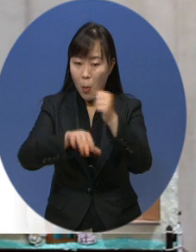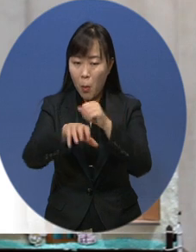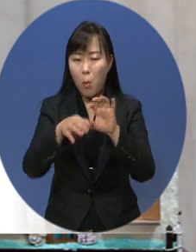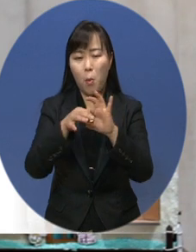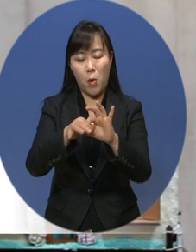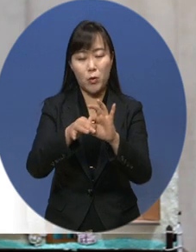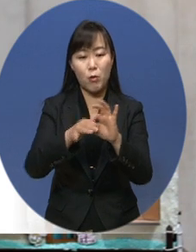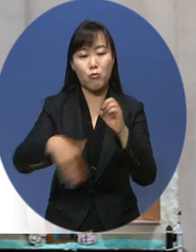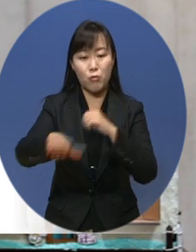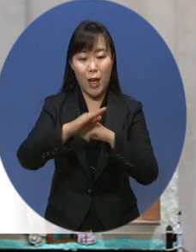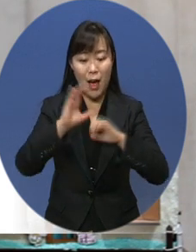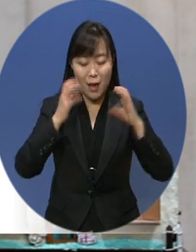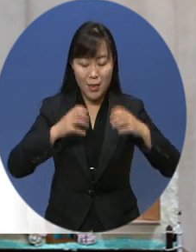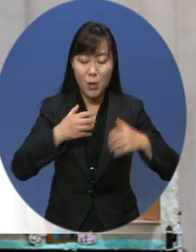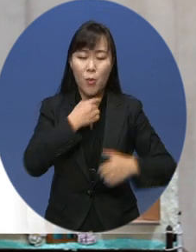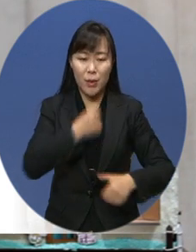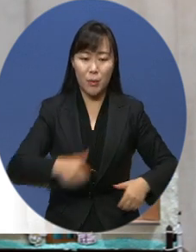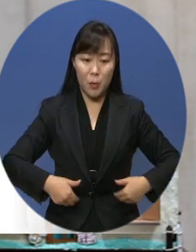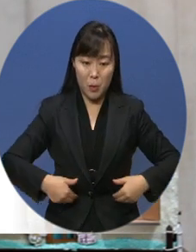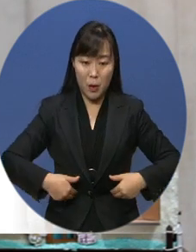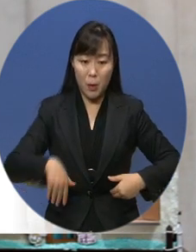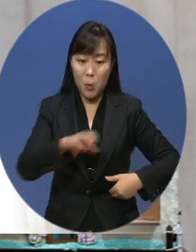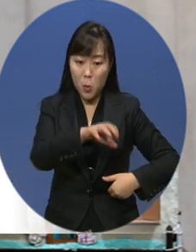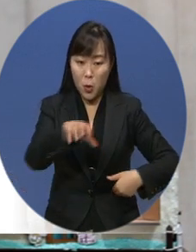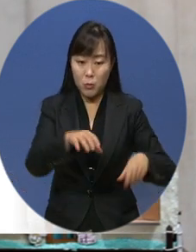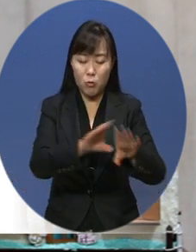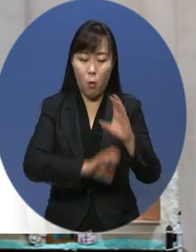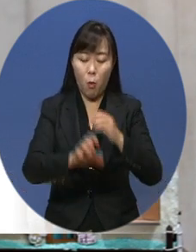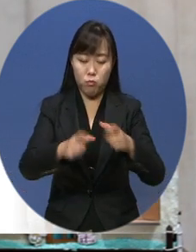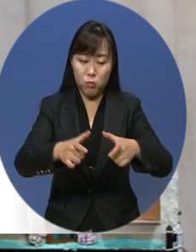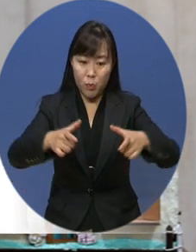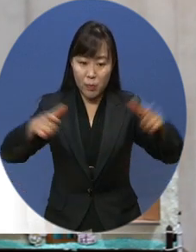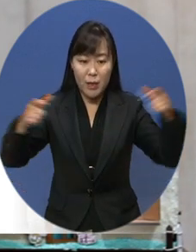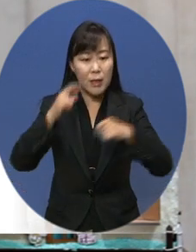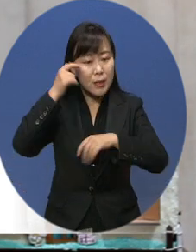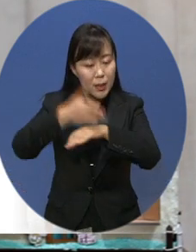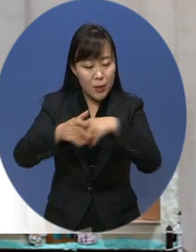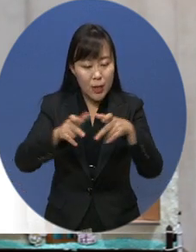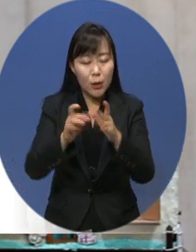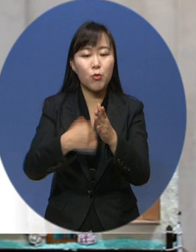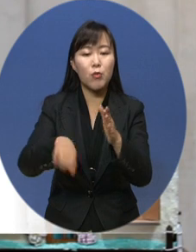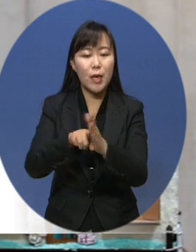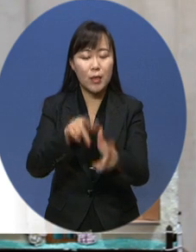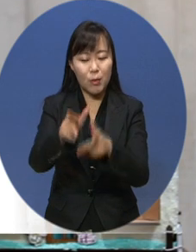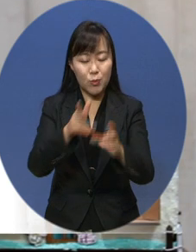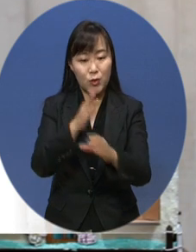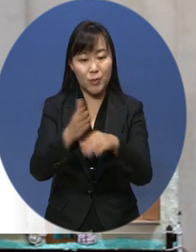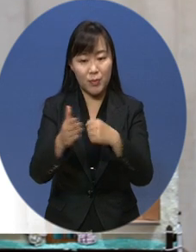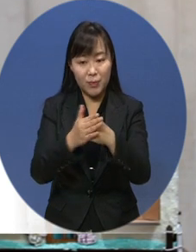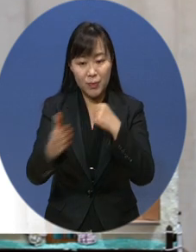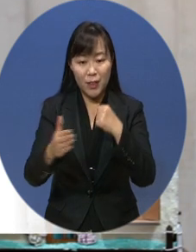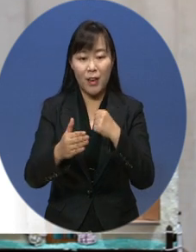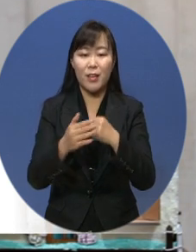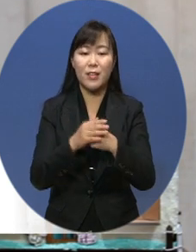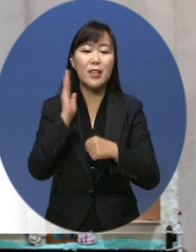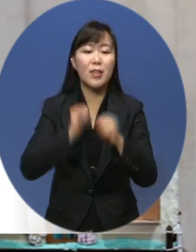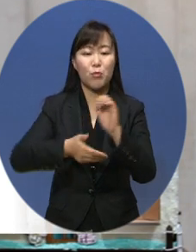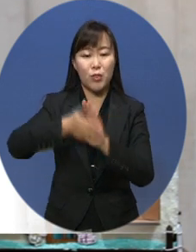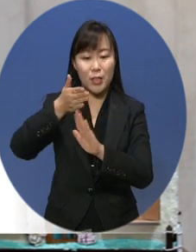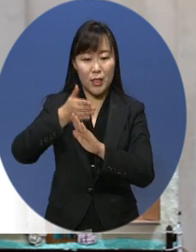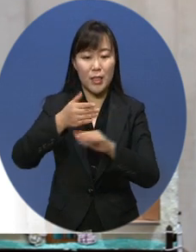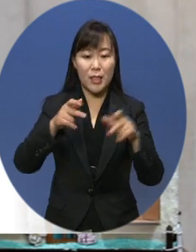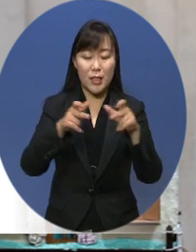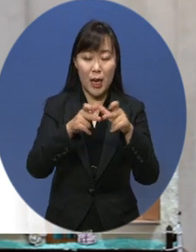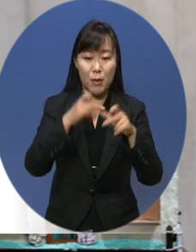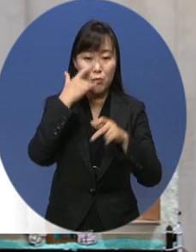아이들에게 필요한 공간을 더 넓혀주기도 하고 지적장애인을 위한 사업을 하고 있기 때문에 저희 의정부시 장애인